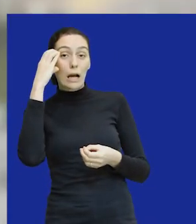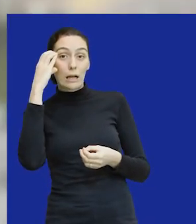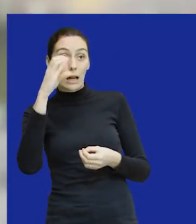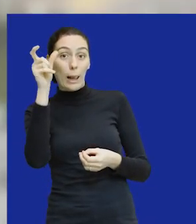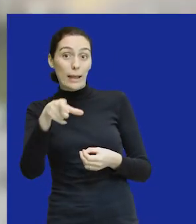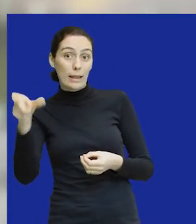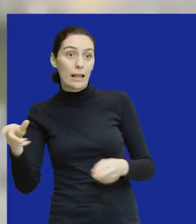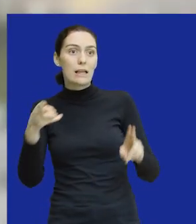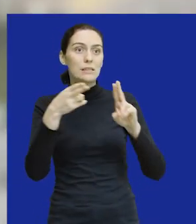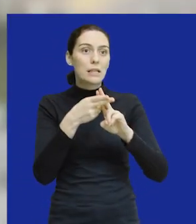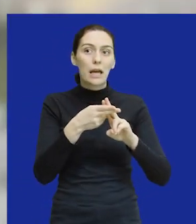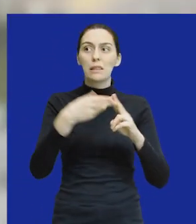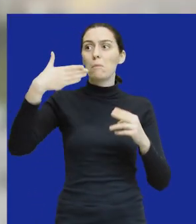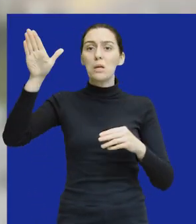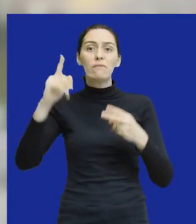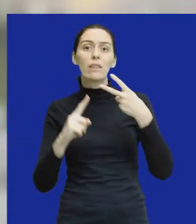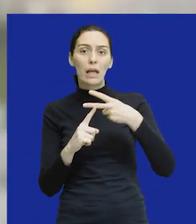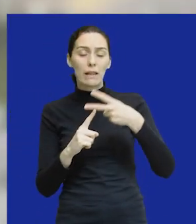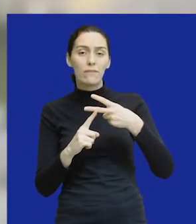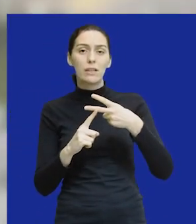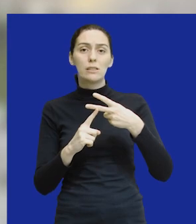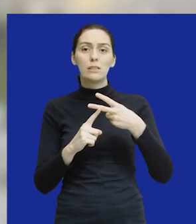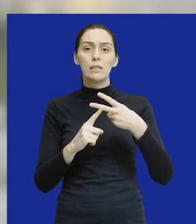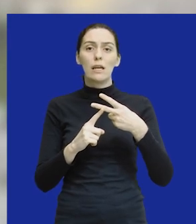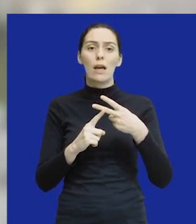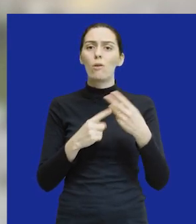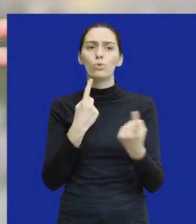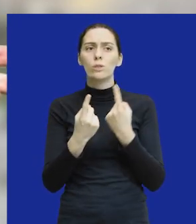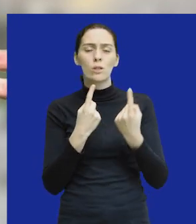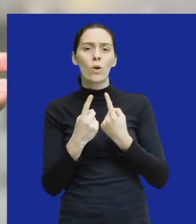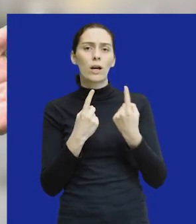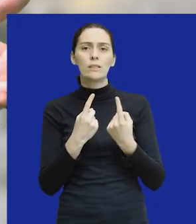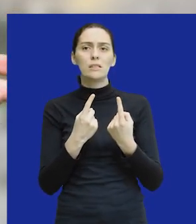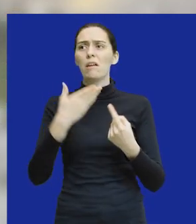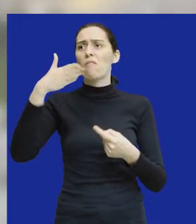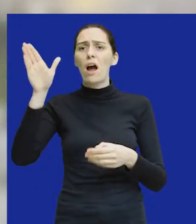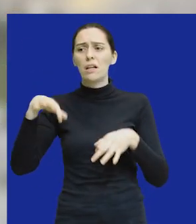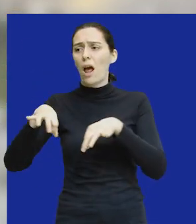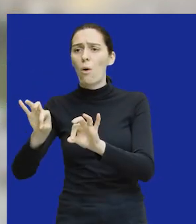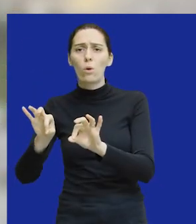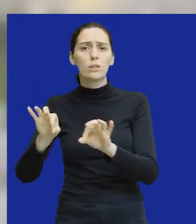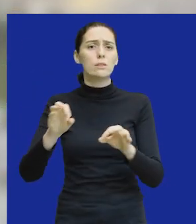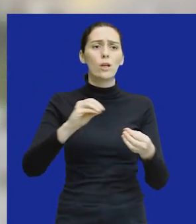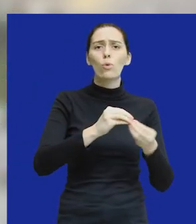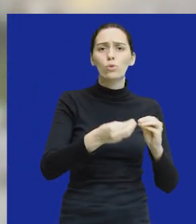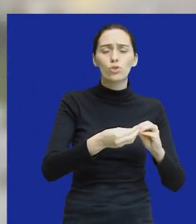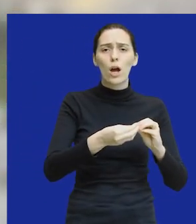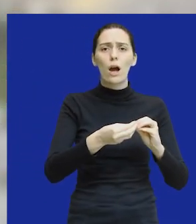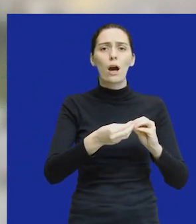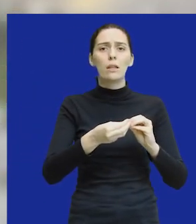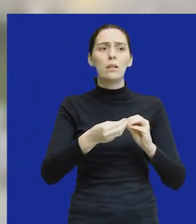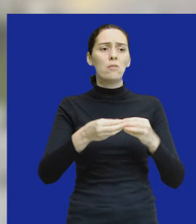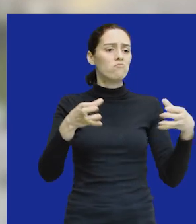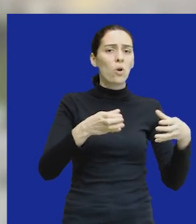ih sretnemo ovako nekakvom izvan televizijskog konteksta u situaciji vani na ulici,